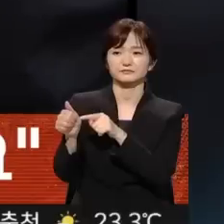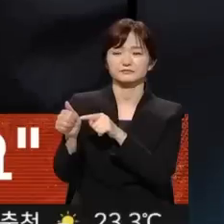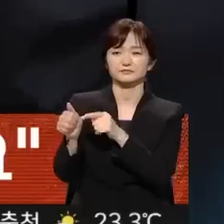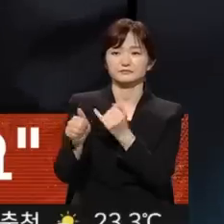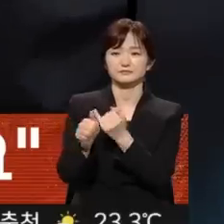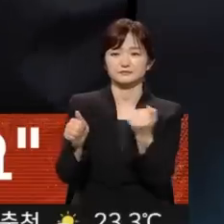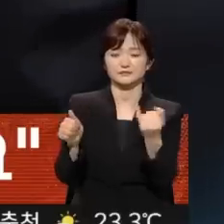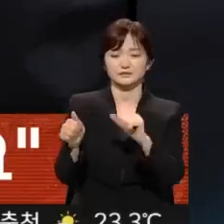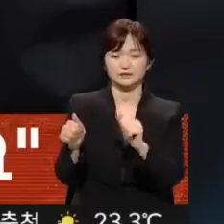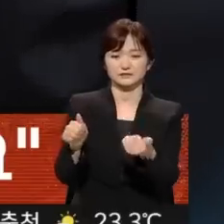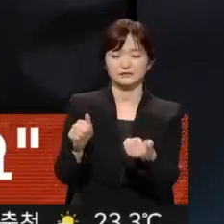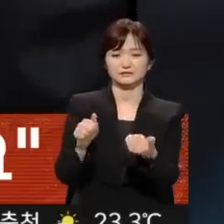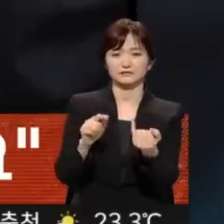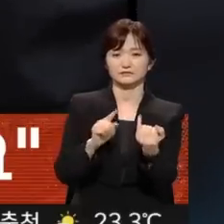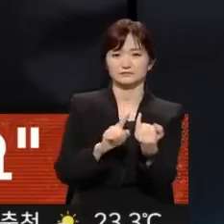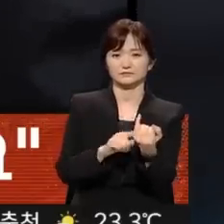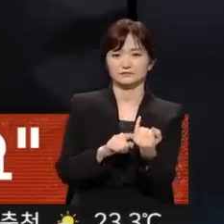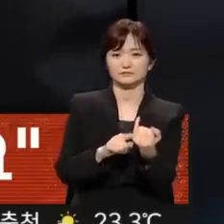아내 박 씨하고